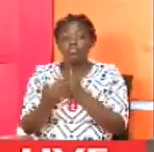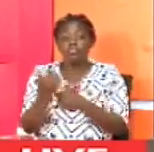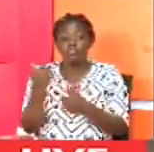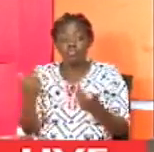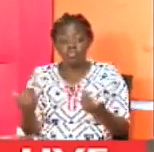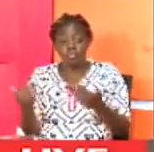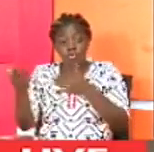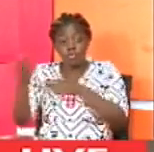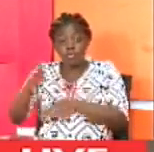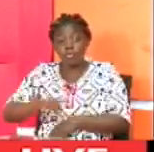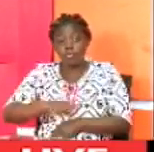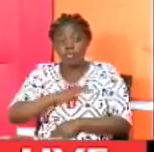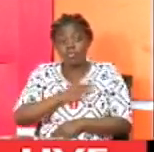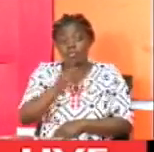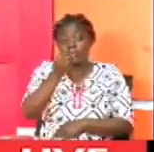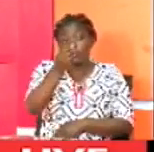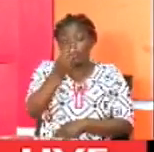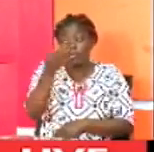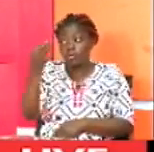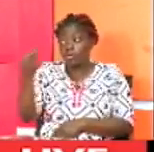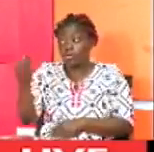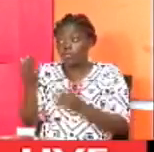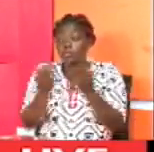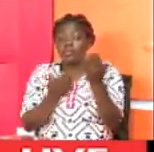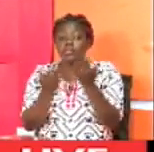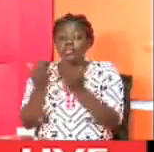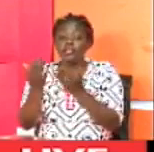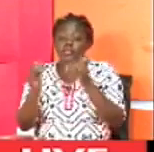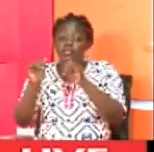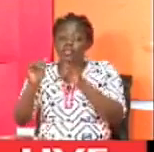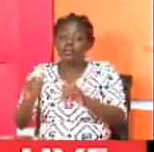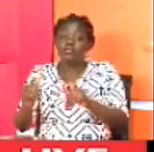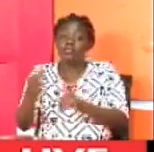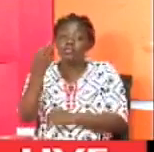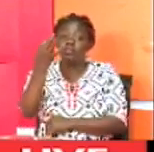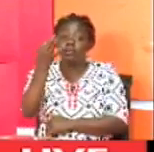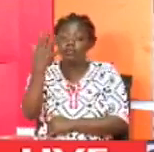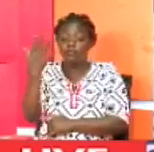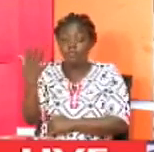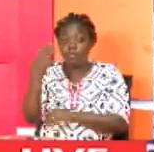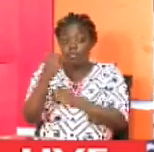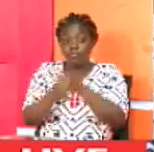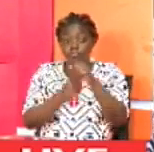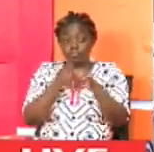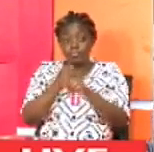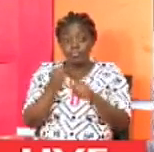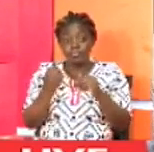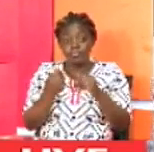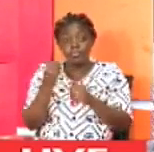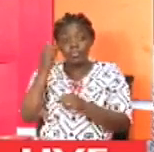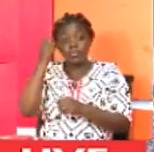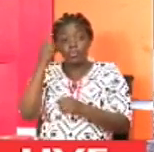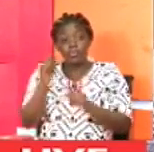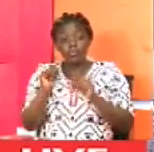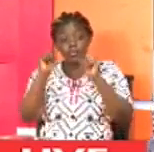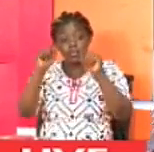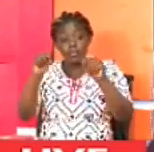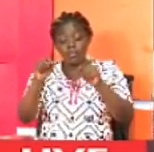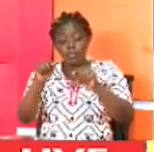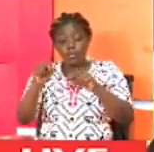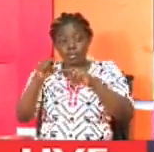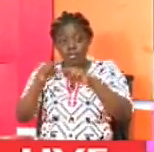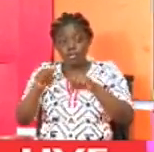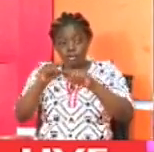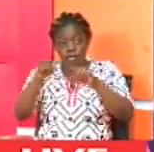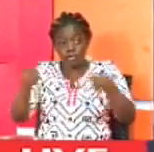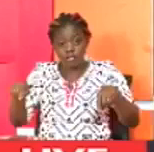Ono afiidde ku myaka 63 ng'obuweereza bumazeemu emyaka 35. N'azuukuka n'avaayo mu buliri n'ajja mu ddiiro